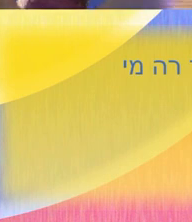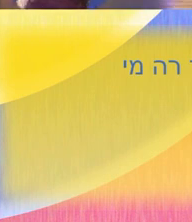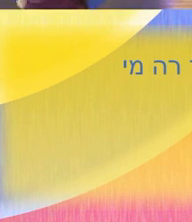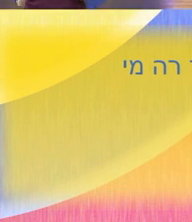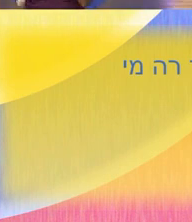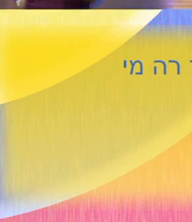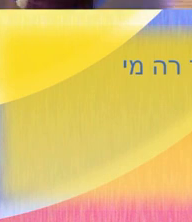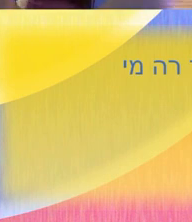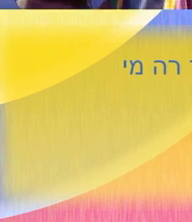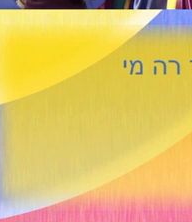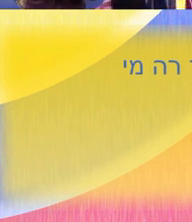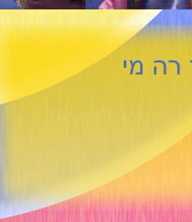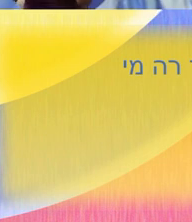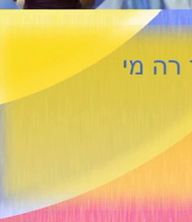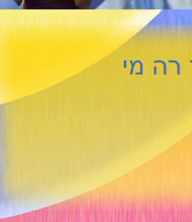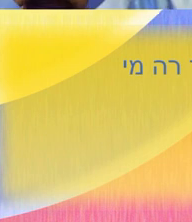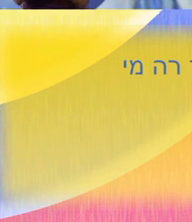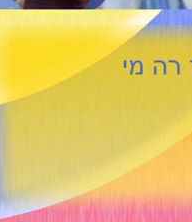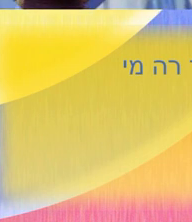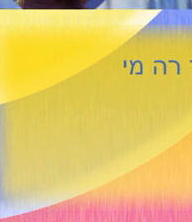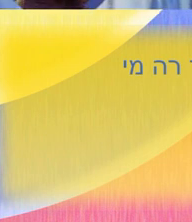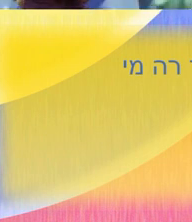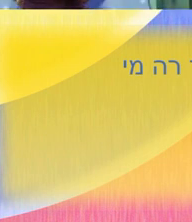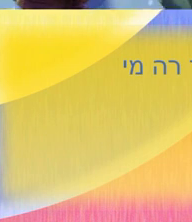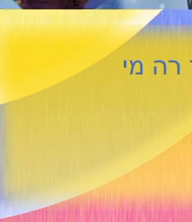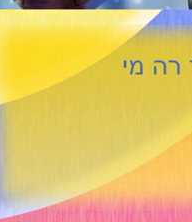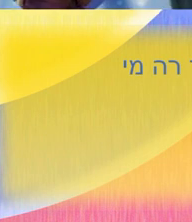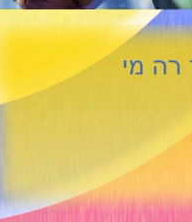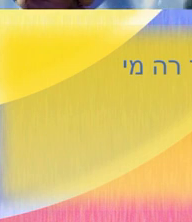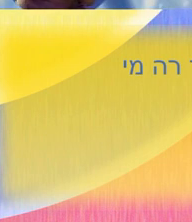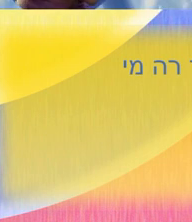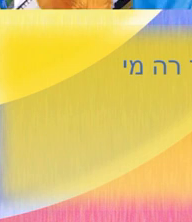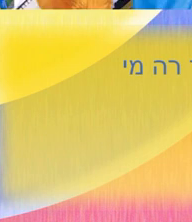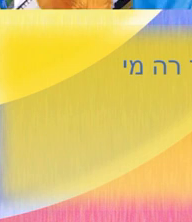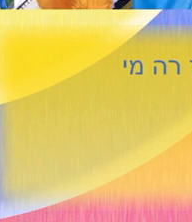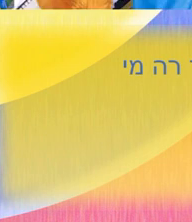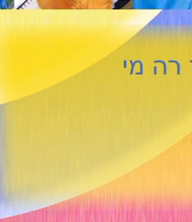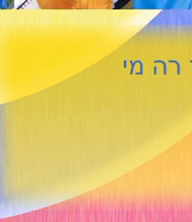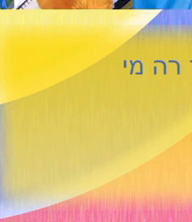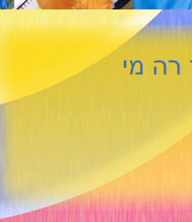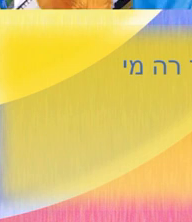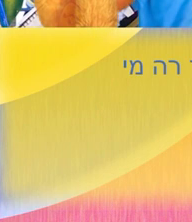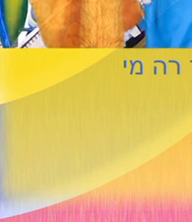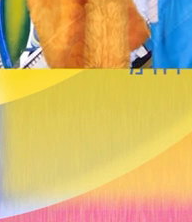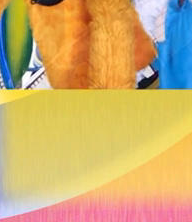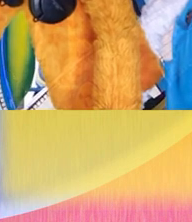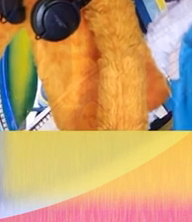שמי. השירים הם עולמי, שר לכם ולעצמי. קוראים לי דרורמי,